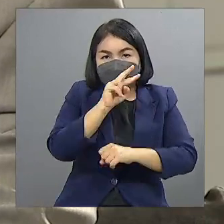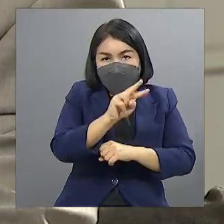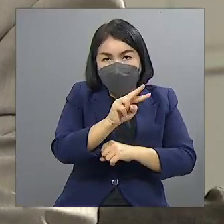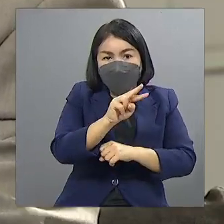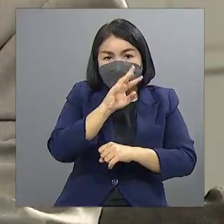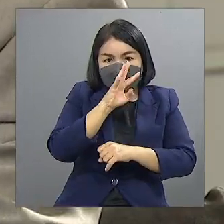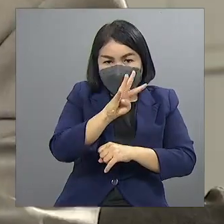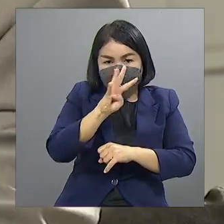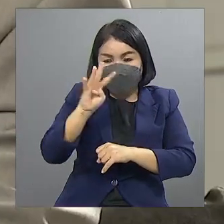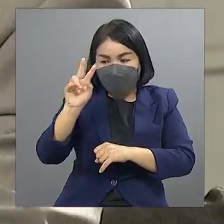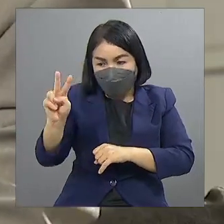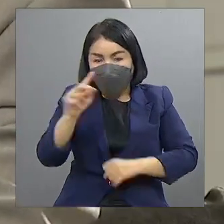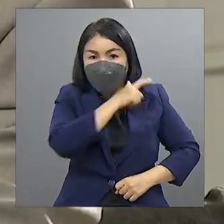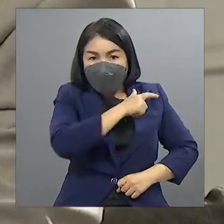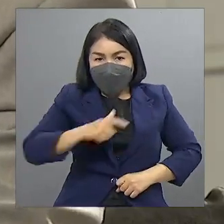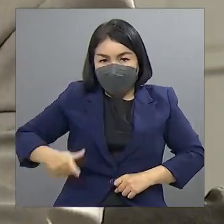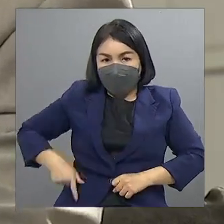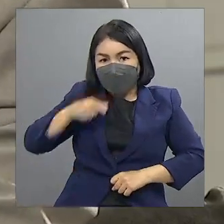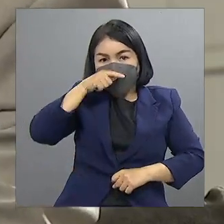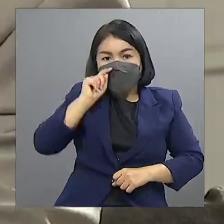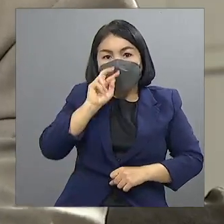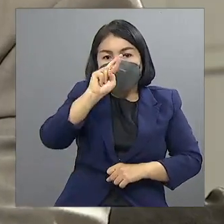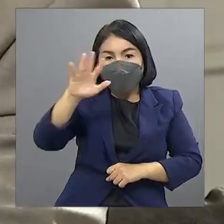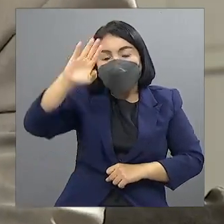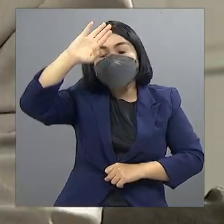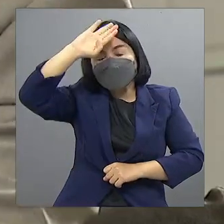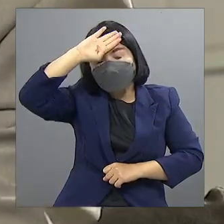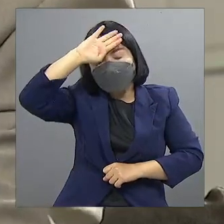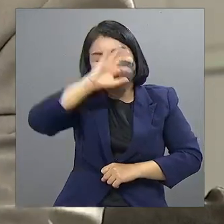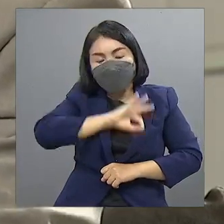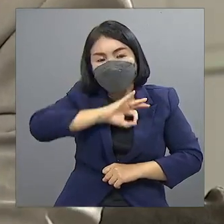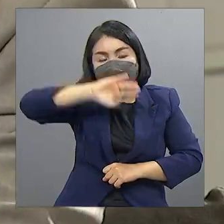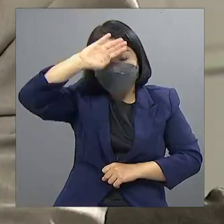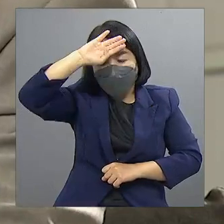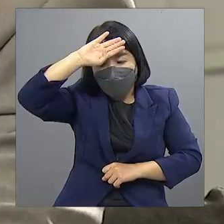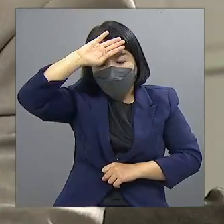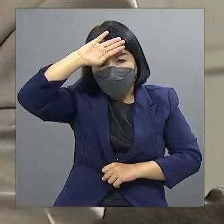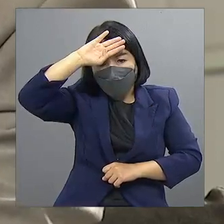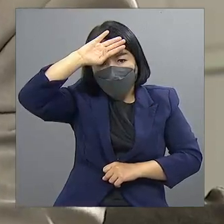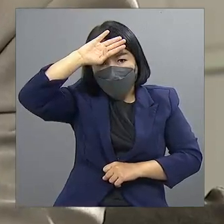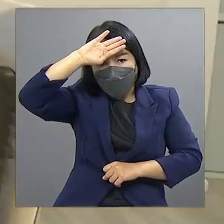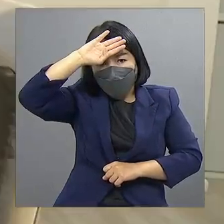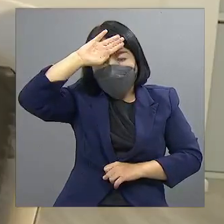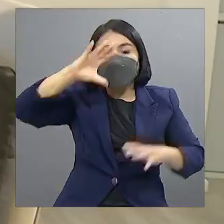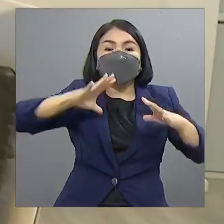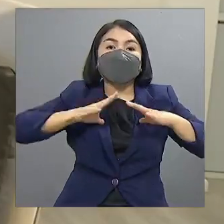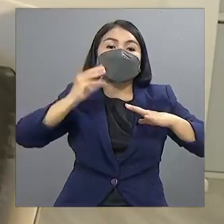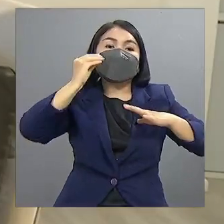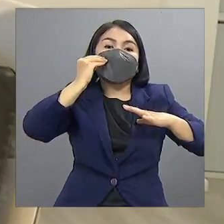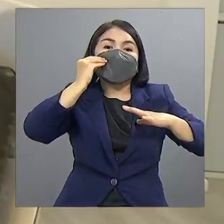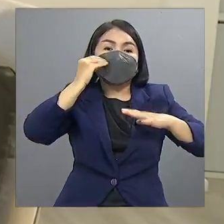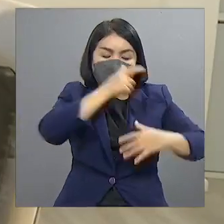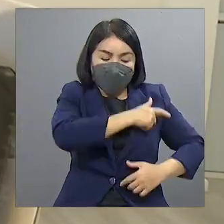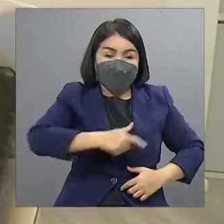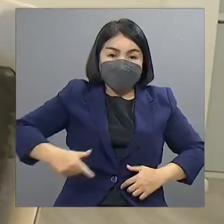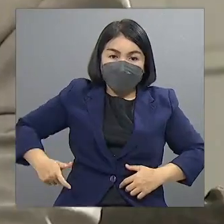พระองค์ท่านเริ่มมีพระอาการประชวรนะครับเนื่องจากว่าในเขตพระราชสถานเดิมของกรุงเ